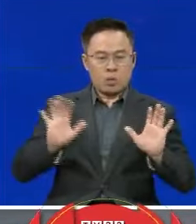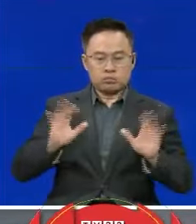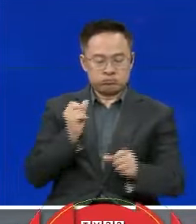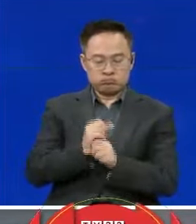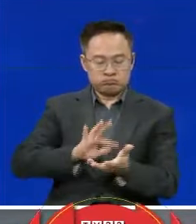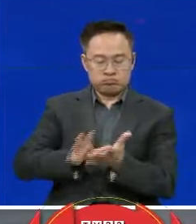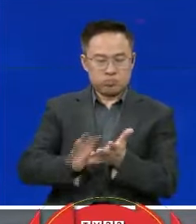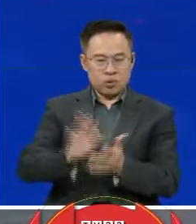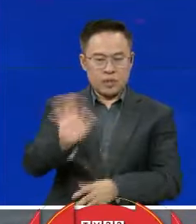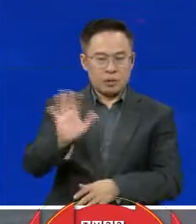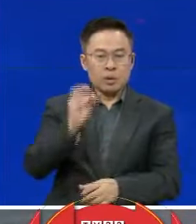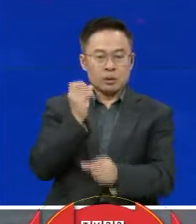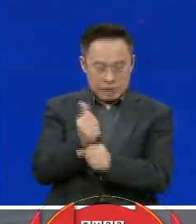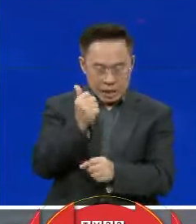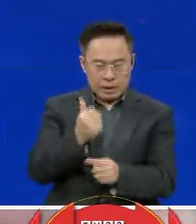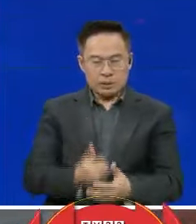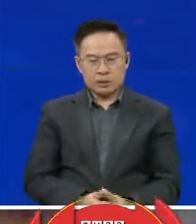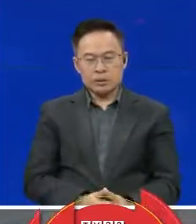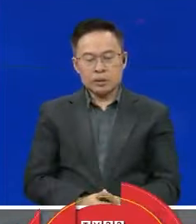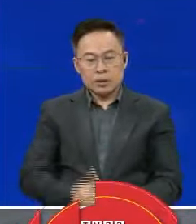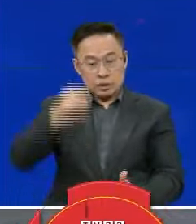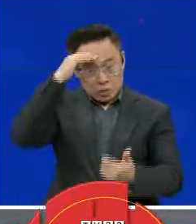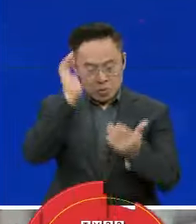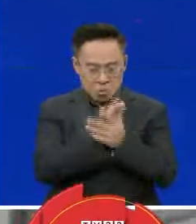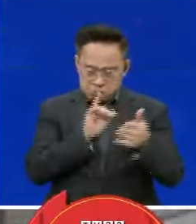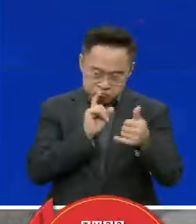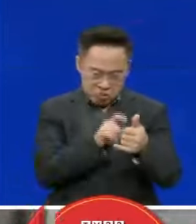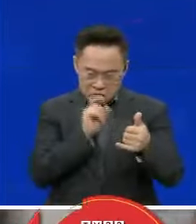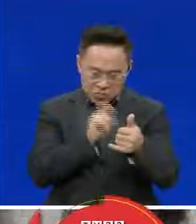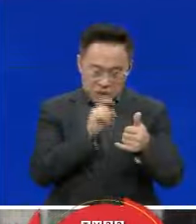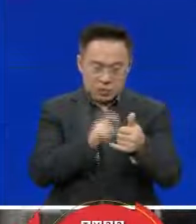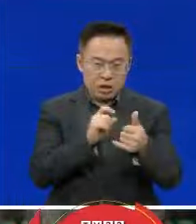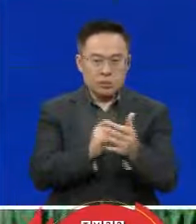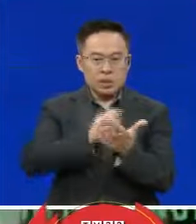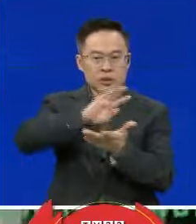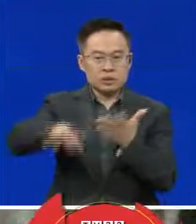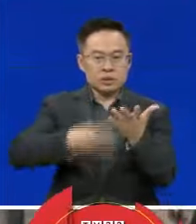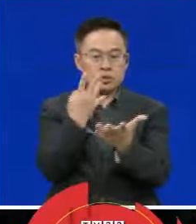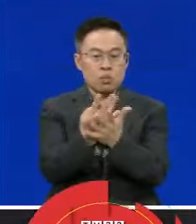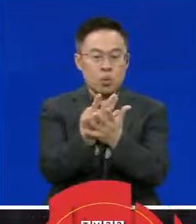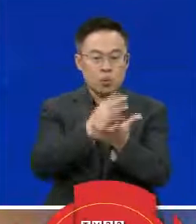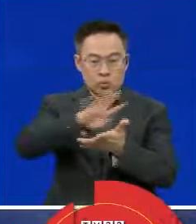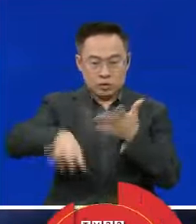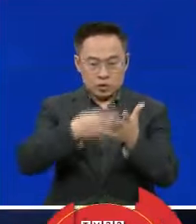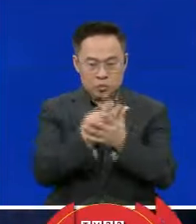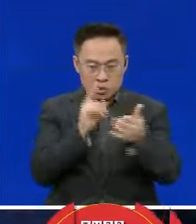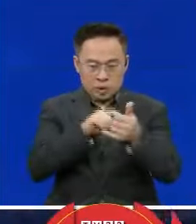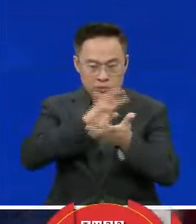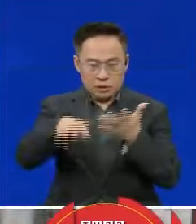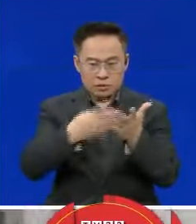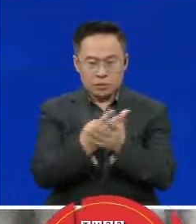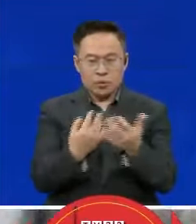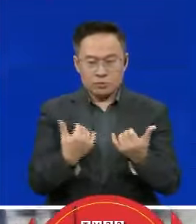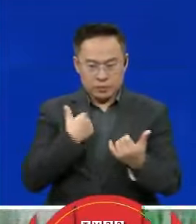ากที่พนักงานสอบสวนสอบบิ๊กโจ๊กเกือบ4ชั่วโมงฮะก็ออกจากห้องสอบปากคำพร้อมกับลูกน้องคนสนิท3ท่านด้วยกันแล้วก็ให้สั